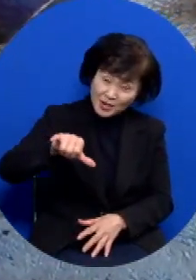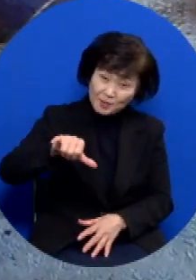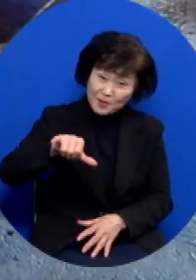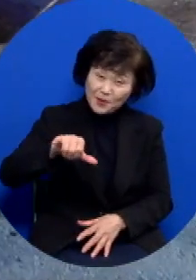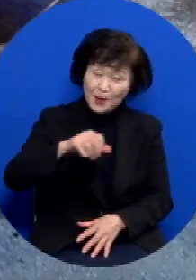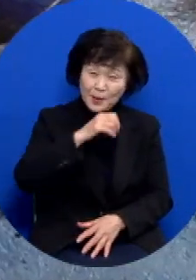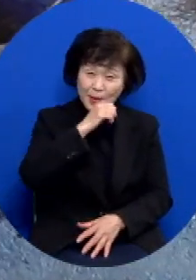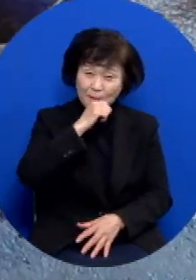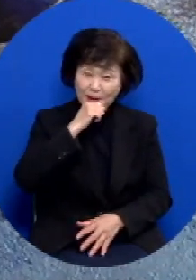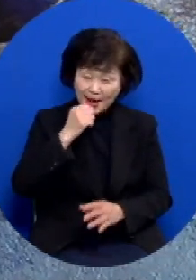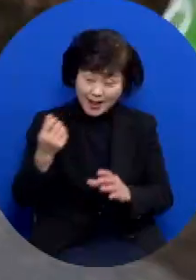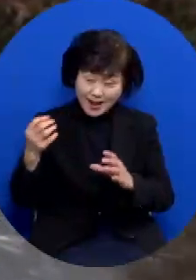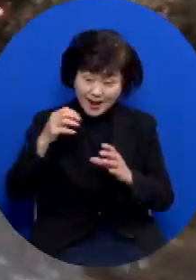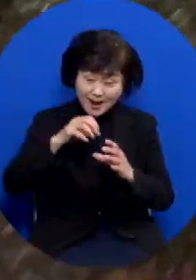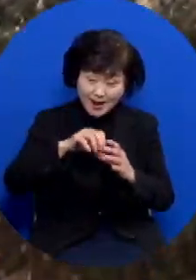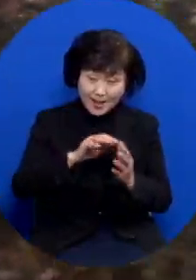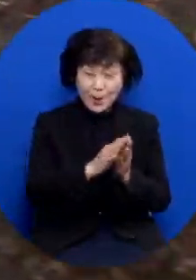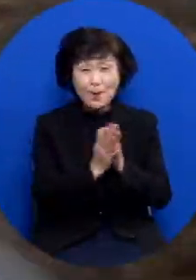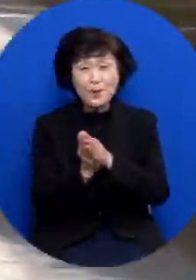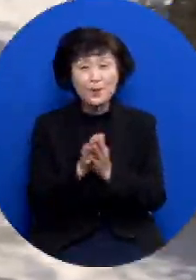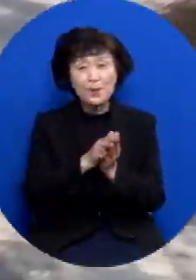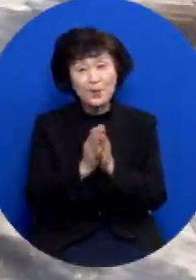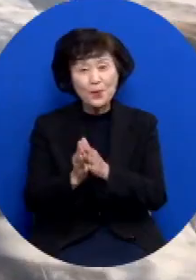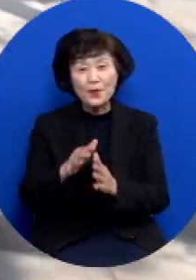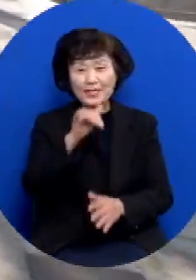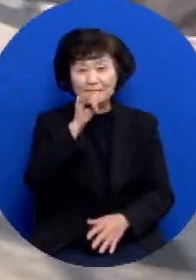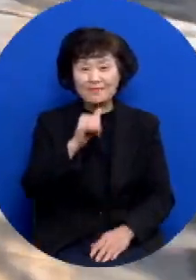넣어 마무리하면 완성입니다.